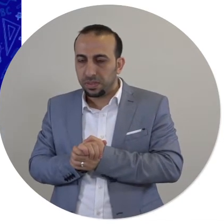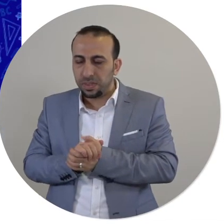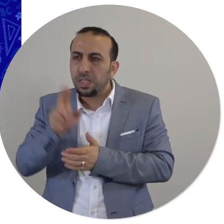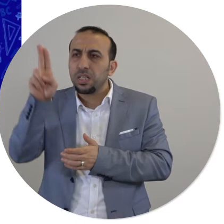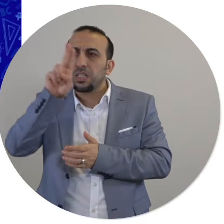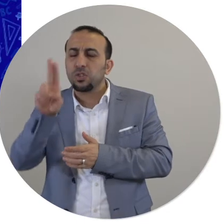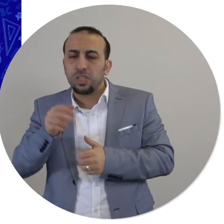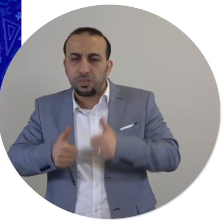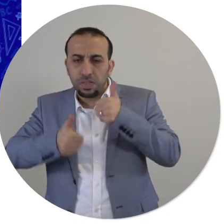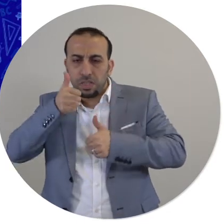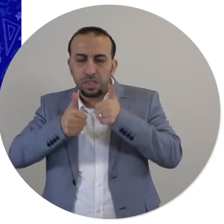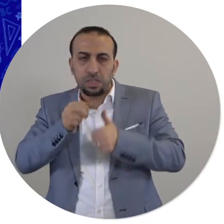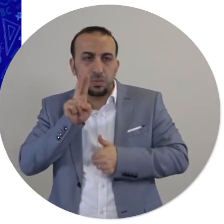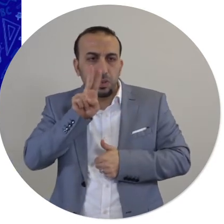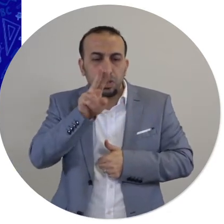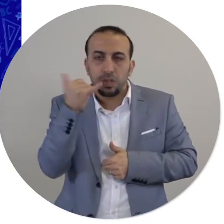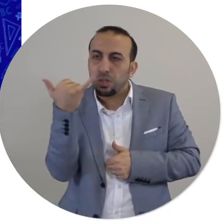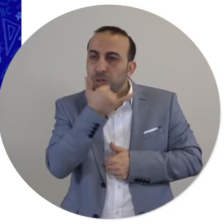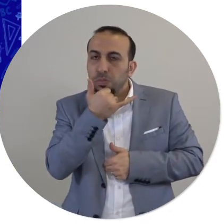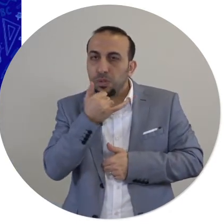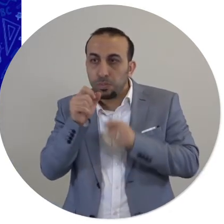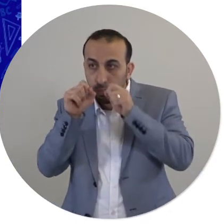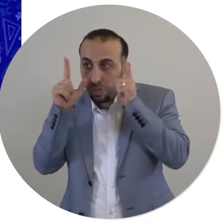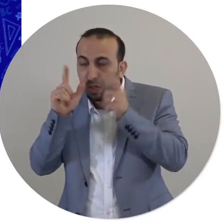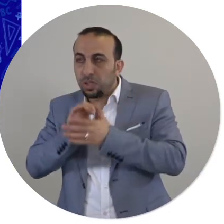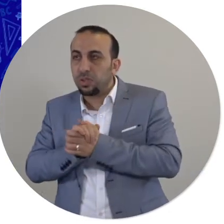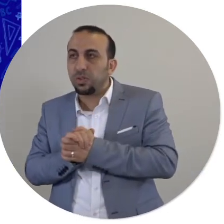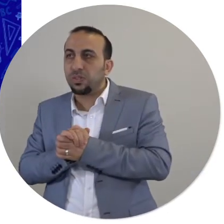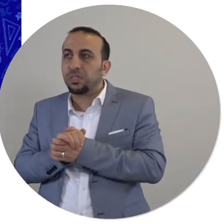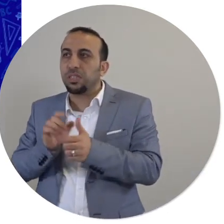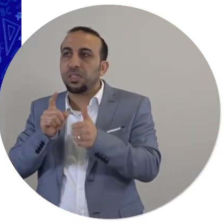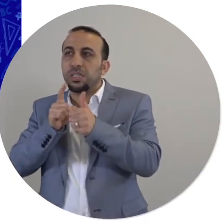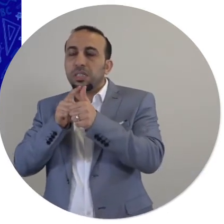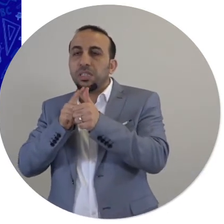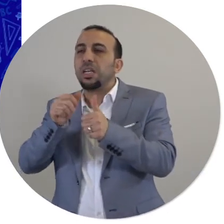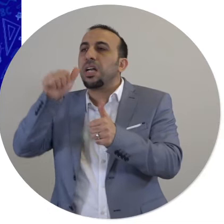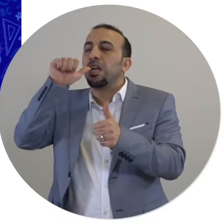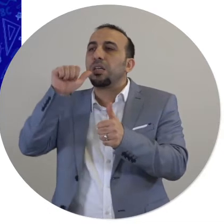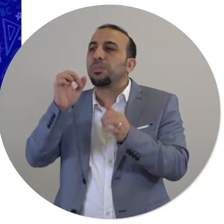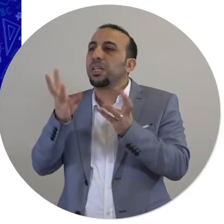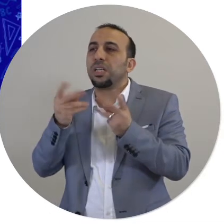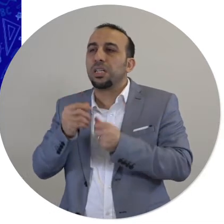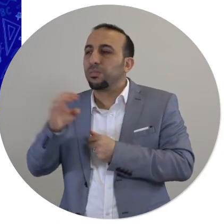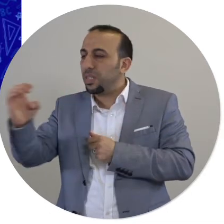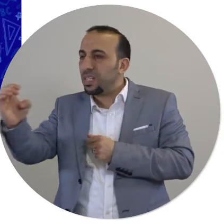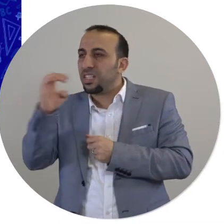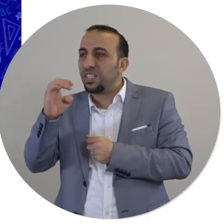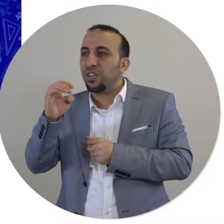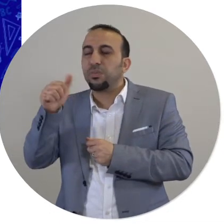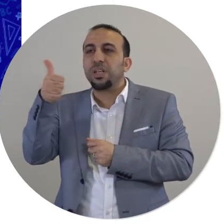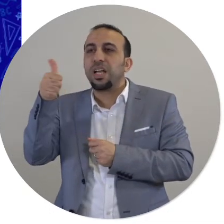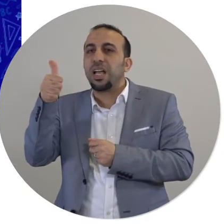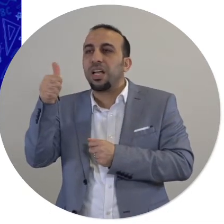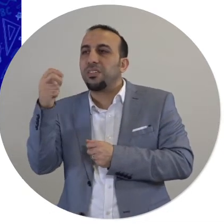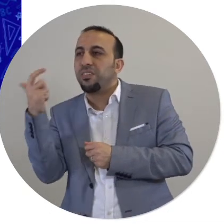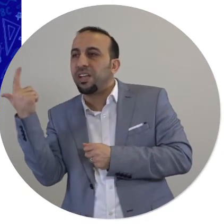طريقة ممكن السؤال في الاختبار: نسبة الغلاف المائي من مساحة الكرة الأرضية يمثله الحرف، طبعا الدائرة البيانية المظللة هي المقصودة،